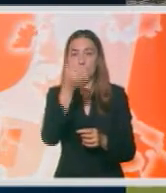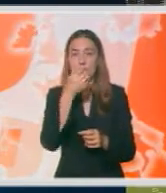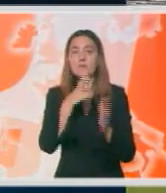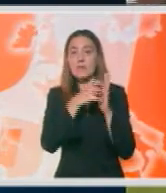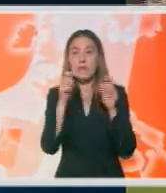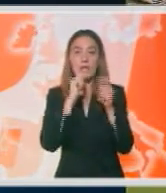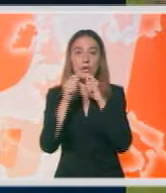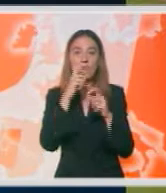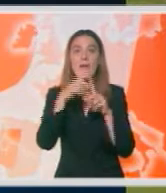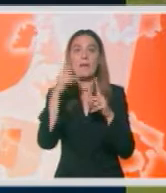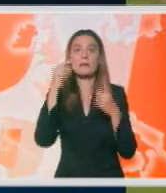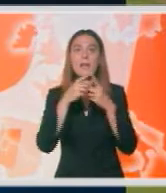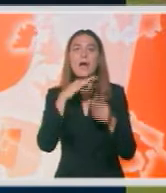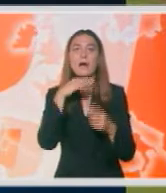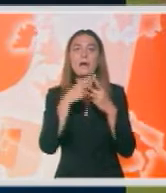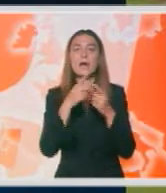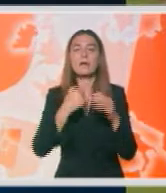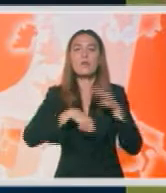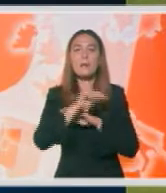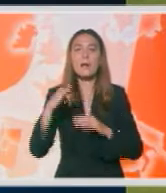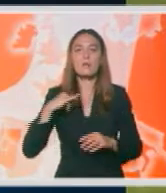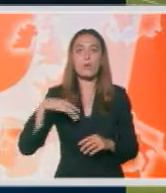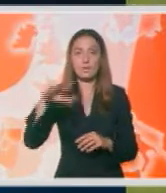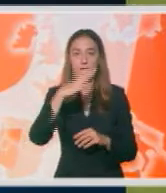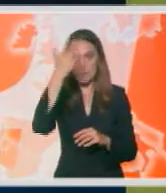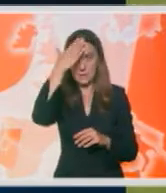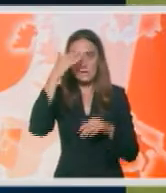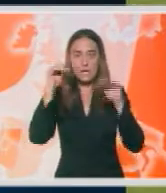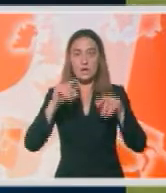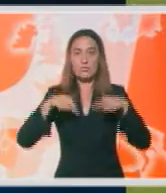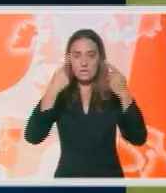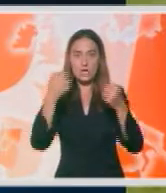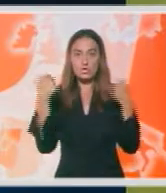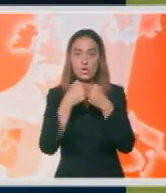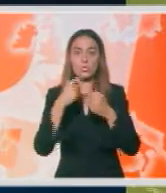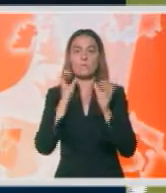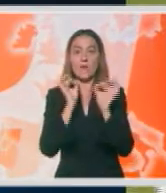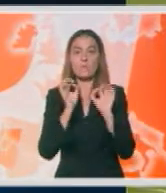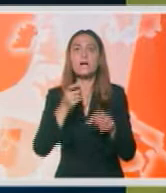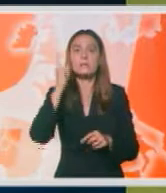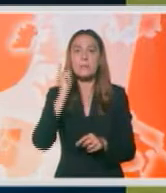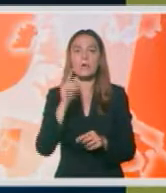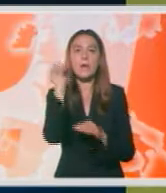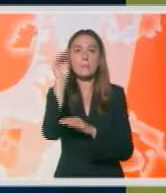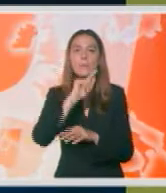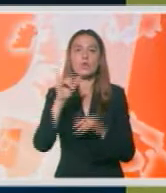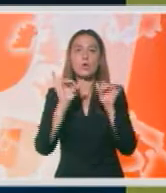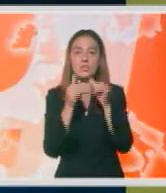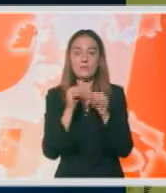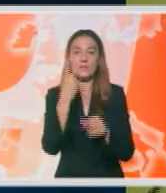dalje razgovara sa Draganom Mrđom, fudbalerom Vojvodine. Partizan će igrače za sledeću rundu kvalifikacija morati da prijavi do